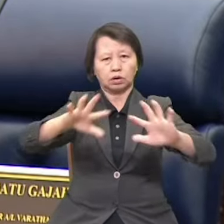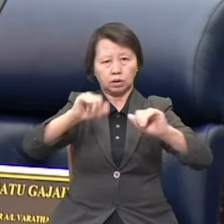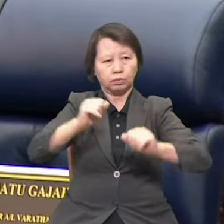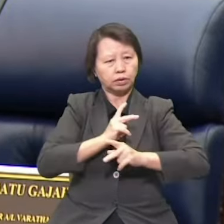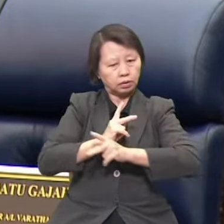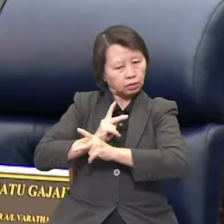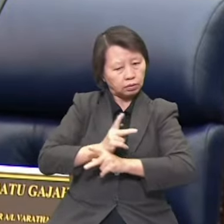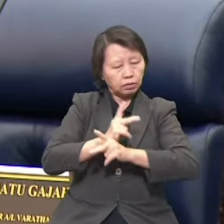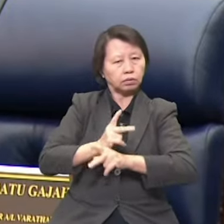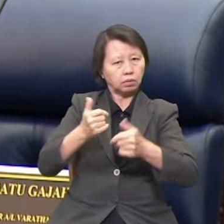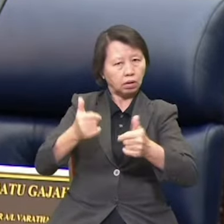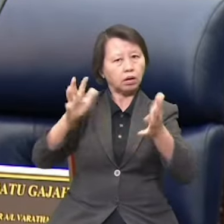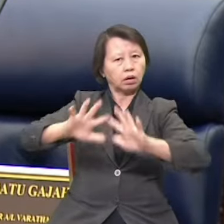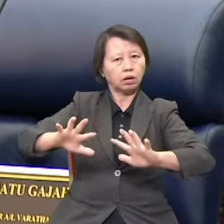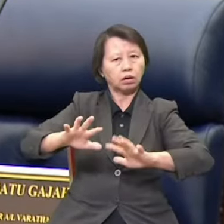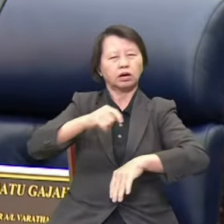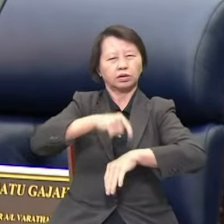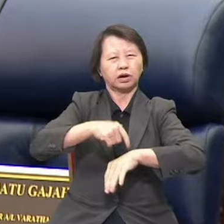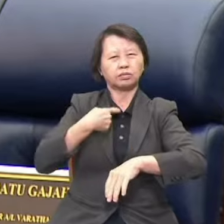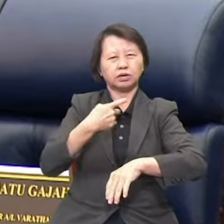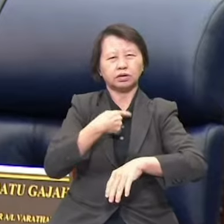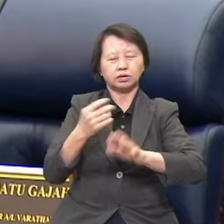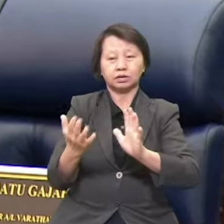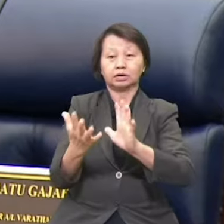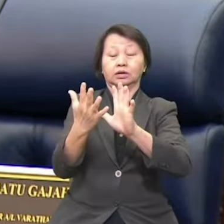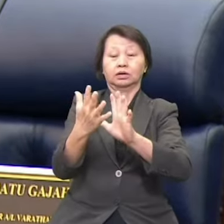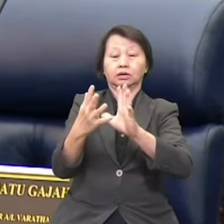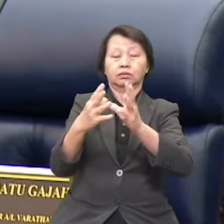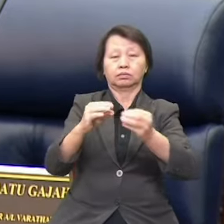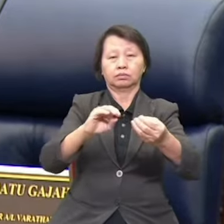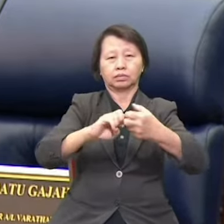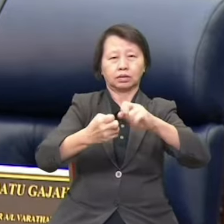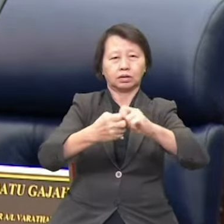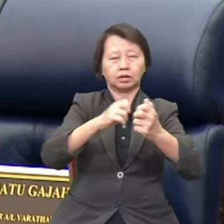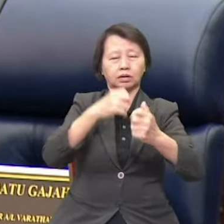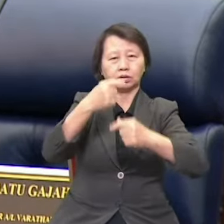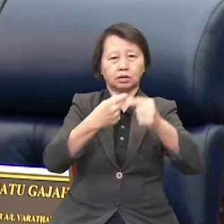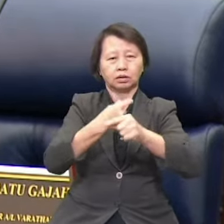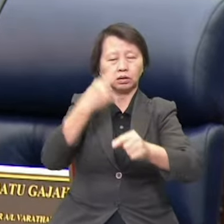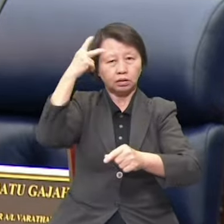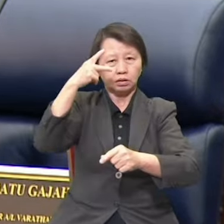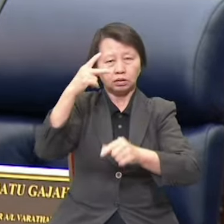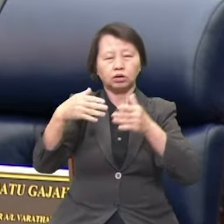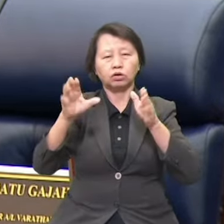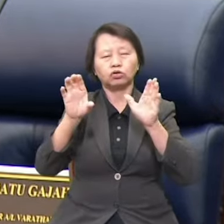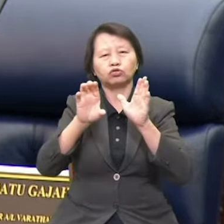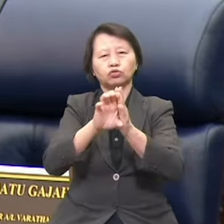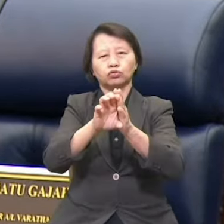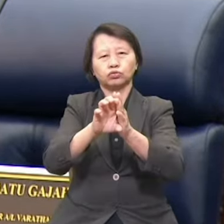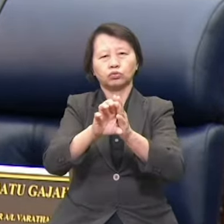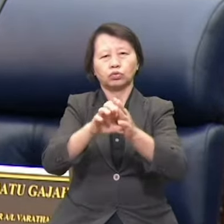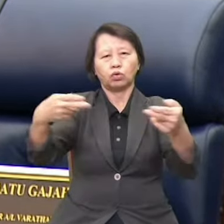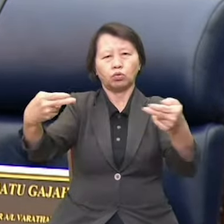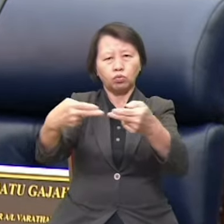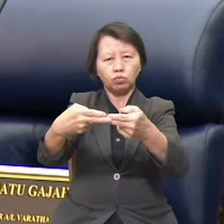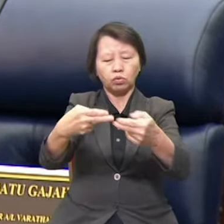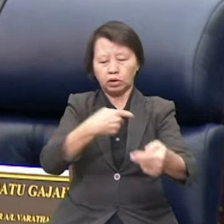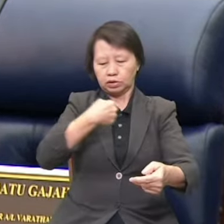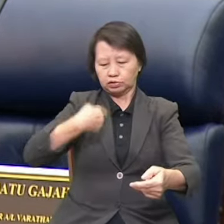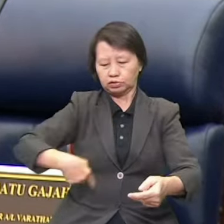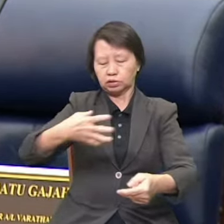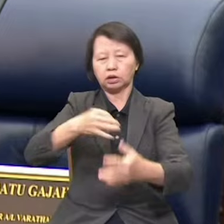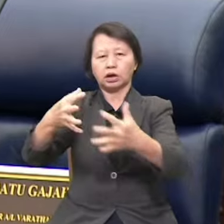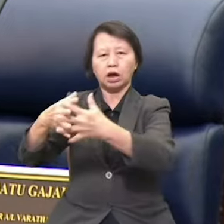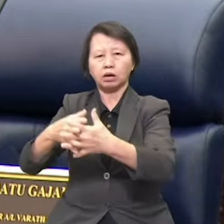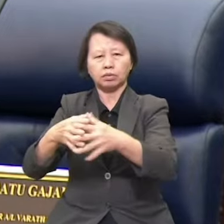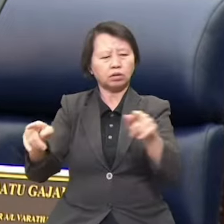dipelihara di saat kita menangani masalah-masalah geopolitik seperti hubungan China dan Amerika Syarikat dan tidak ketinggalan